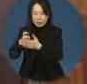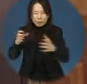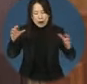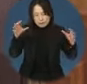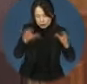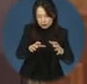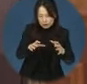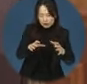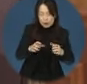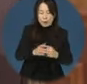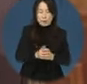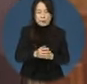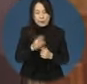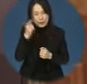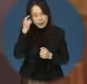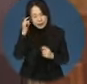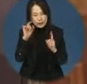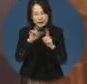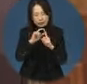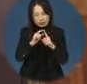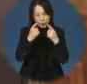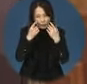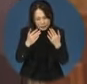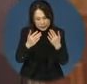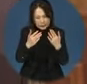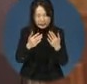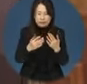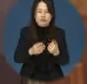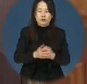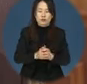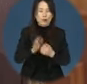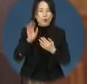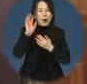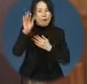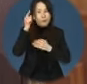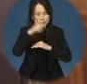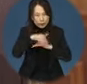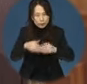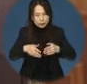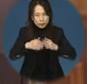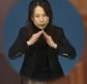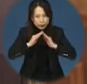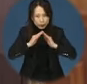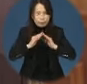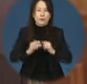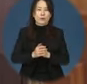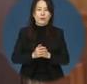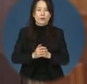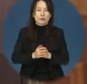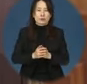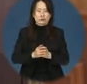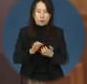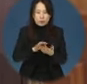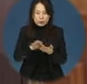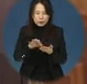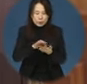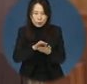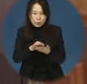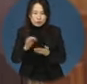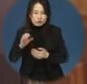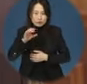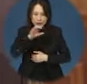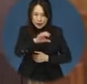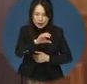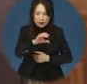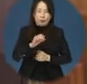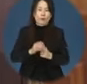분명하게 하고 또 장기적인 또 중 장기적인 계획도 세우고 그 당적을 제가 말씀드린 대로 재정도 투자를 하고 그리고